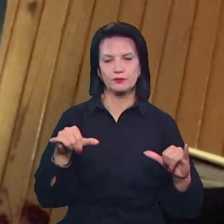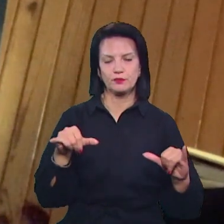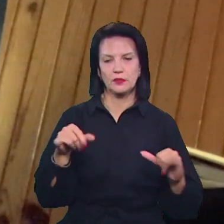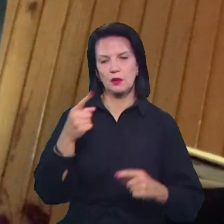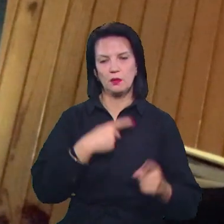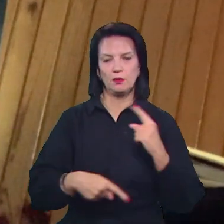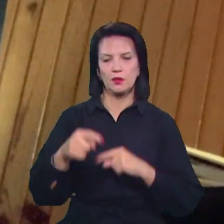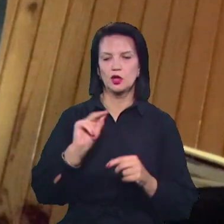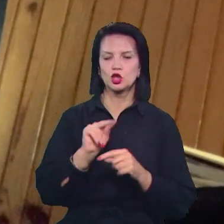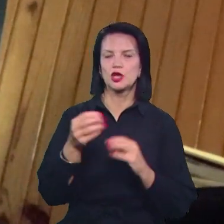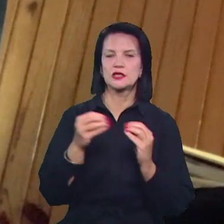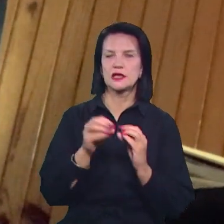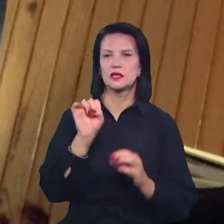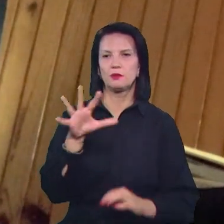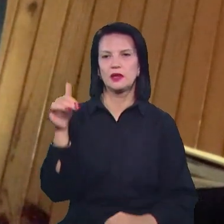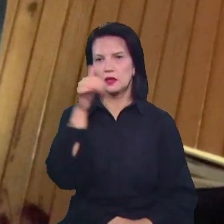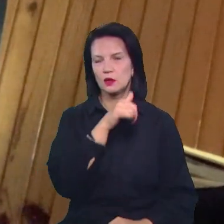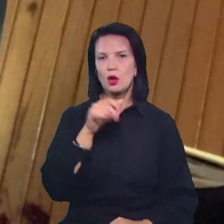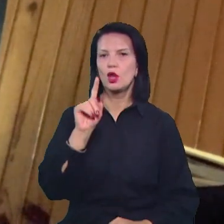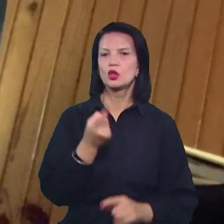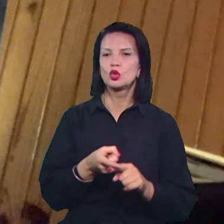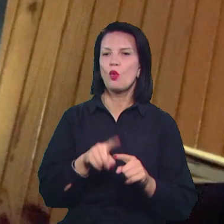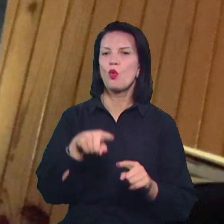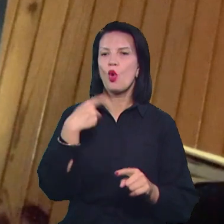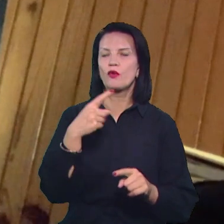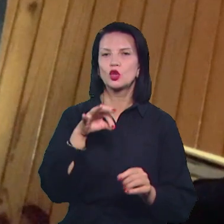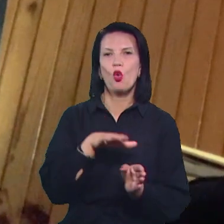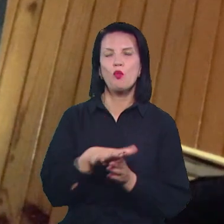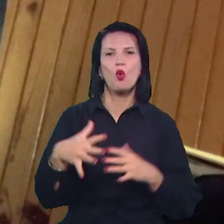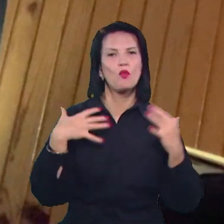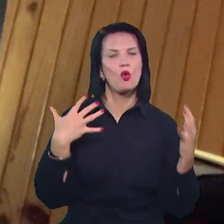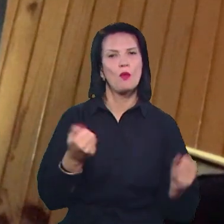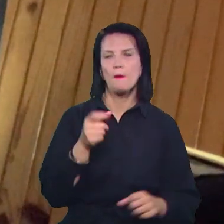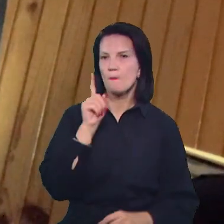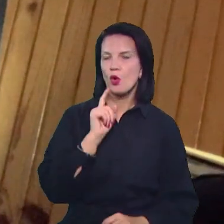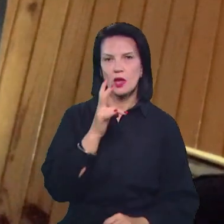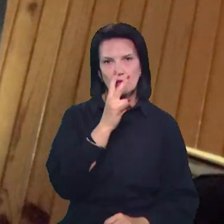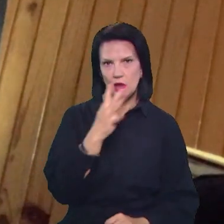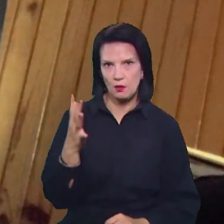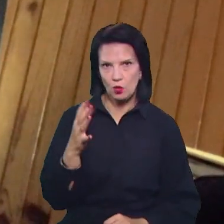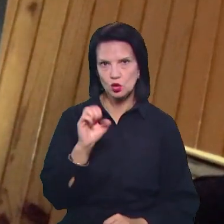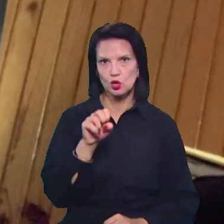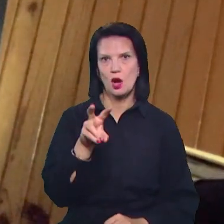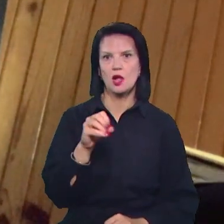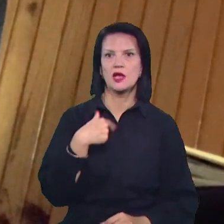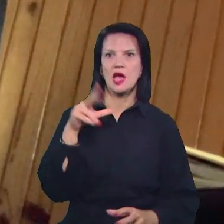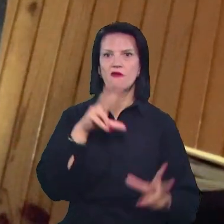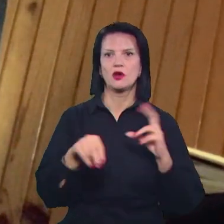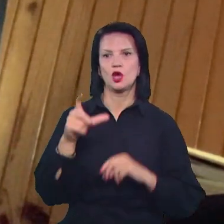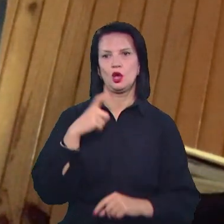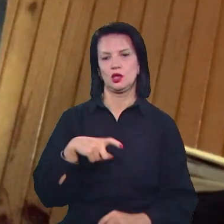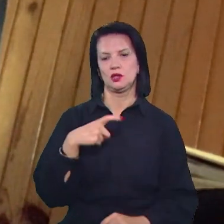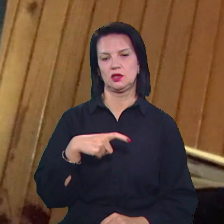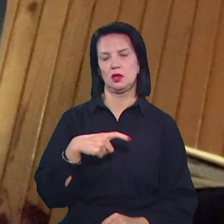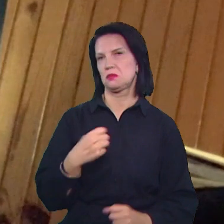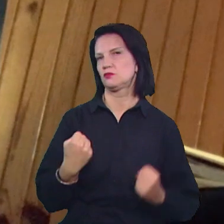тому говорити про повне одужання поки що я не можу. Але, в принципі, ну, якби я вважаю себе майже